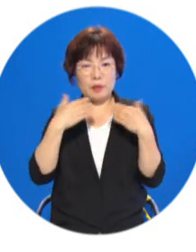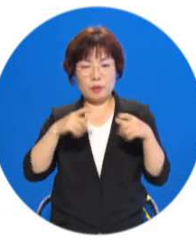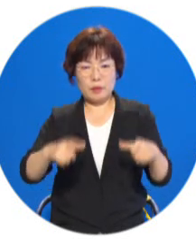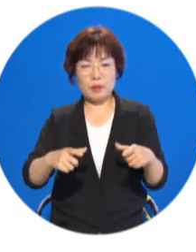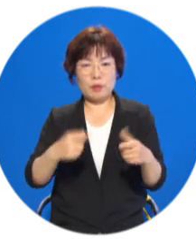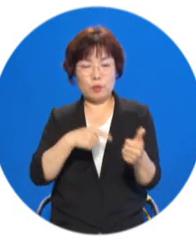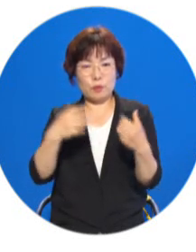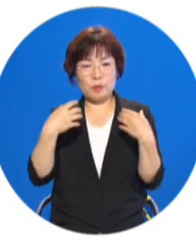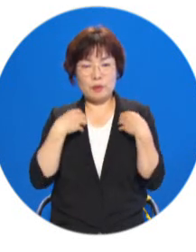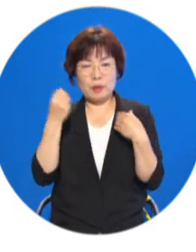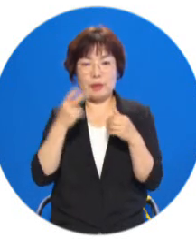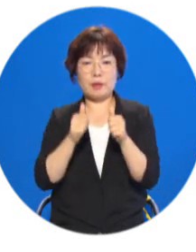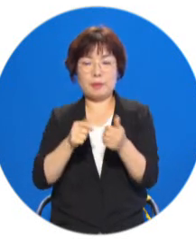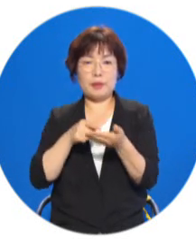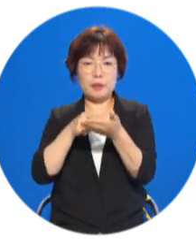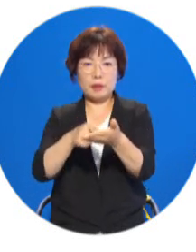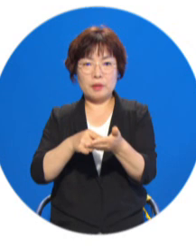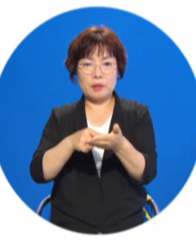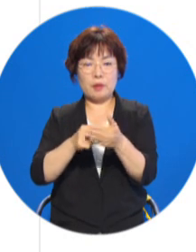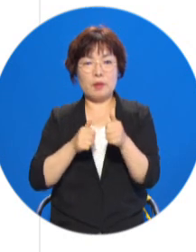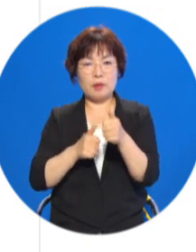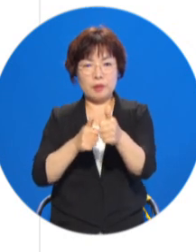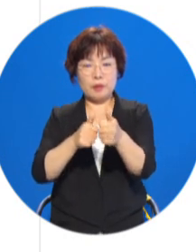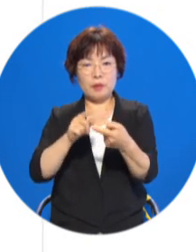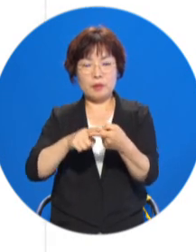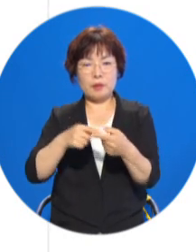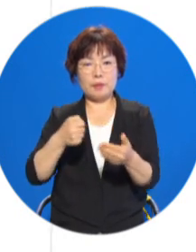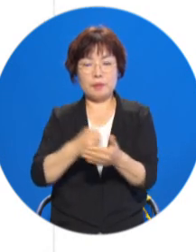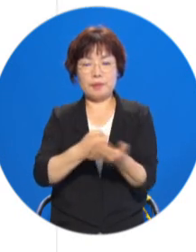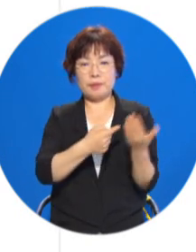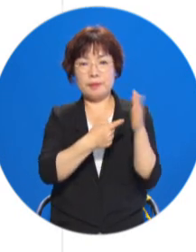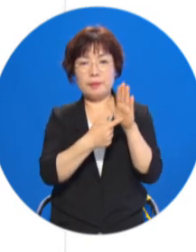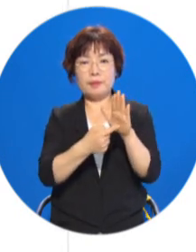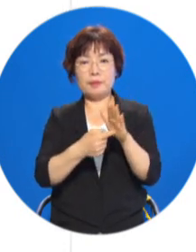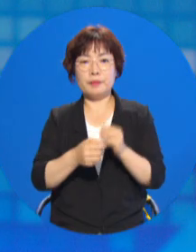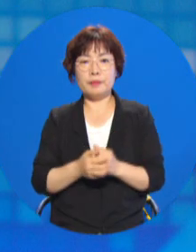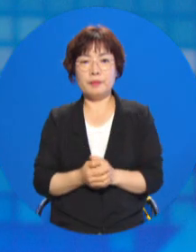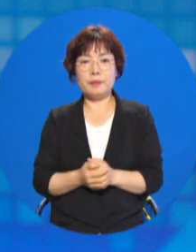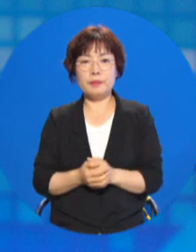도청에서 재심을 신청할 경우 절차에 따르겠다고 밝혔습니다.